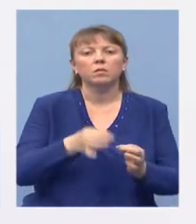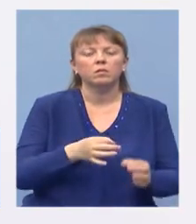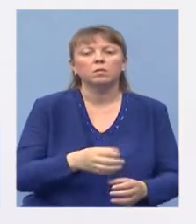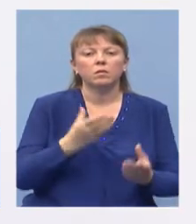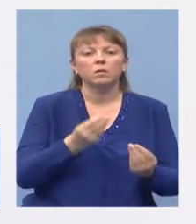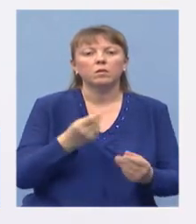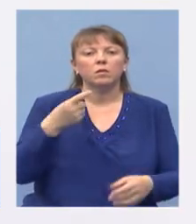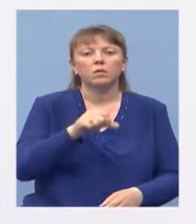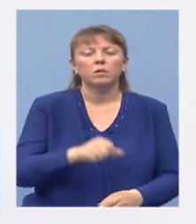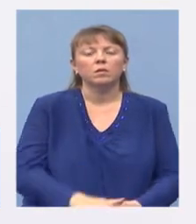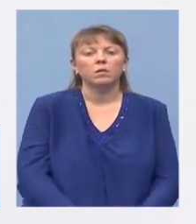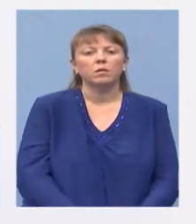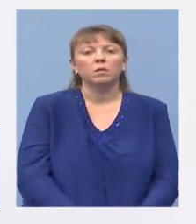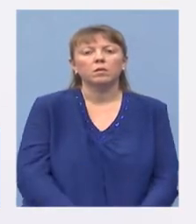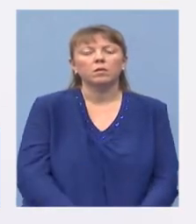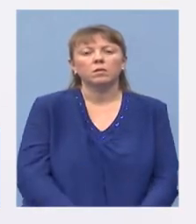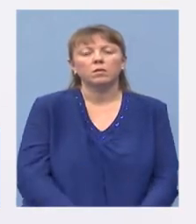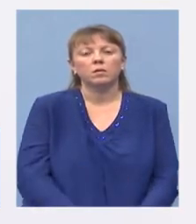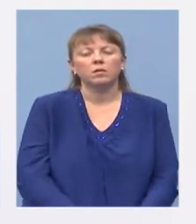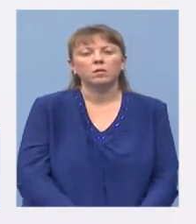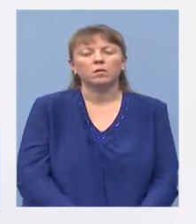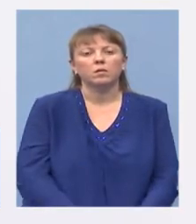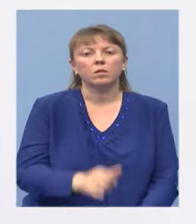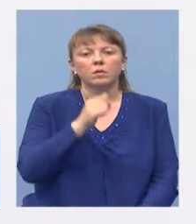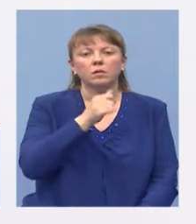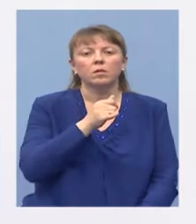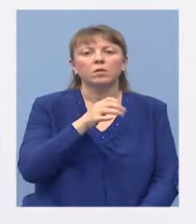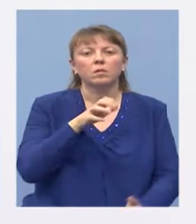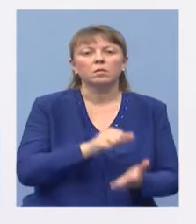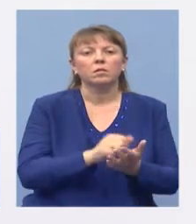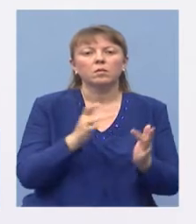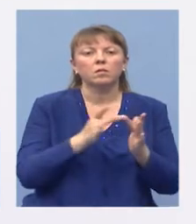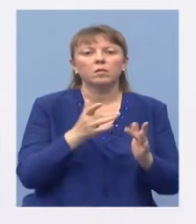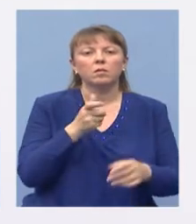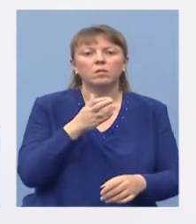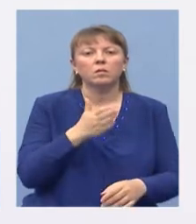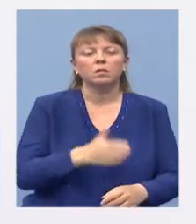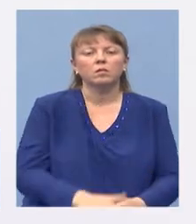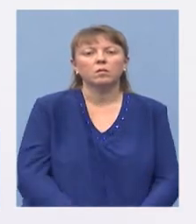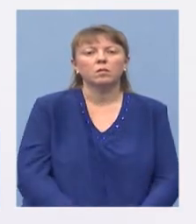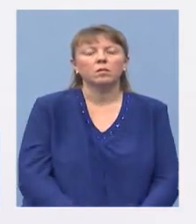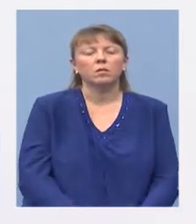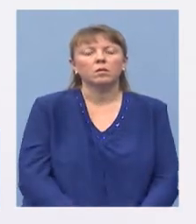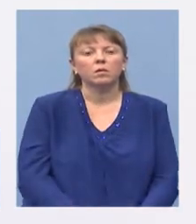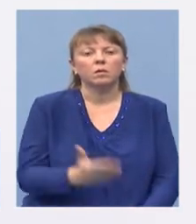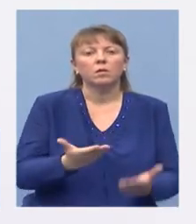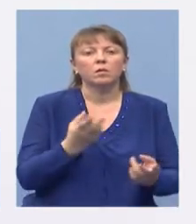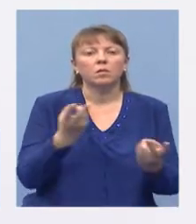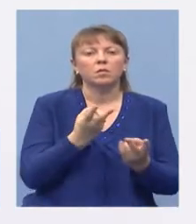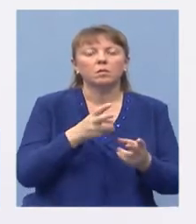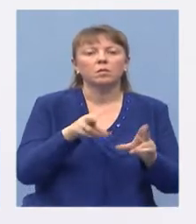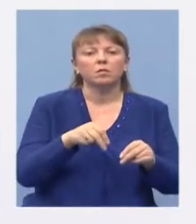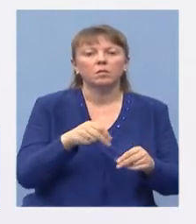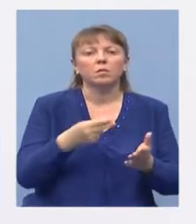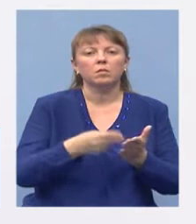дня недели, да, и так далее. А также, конечно же, это можно воспользоваться через портал egov.kz. Например, если вам необходимо срочно